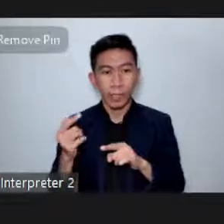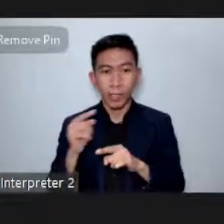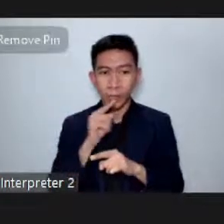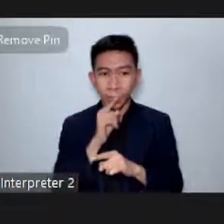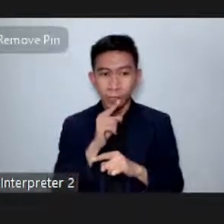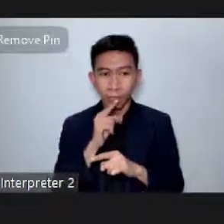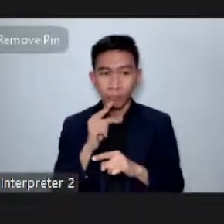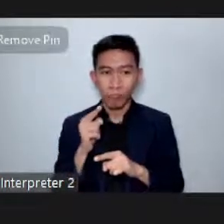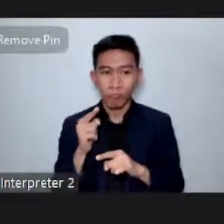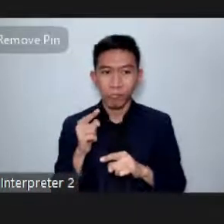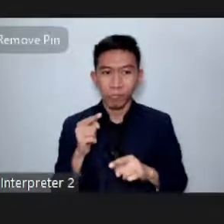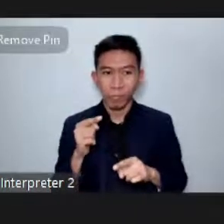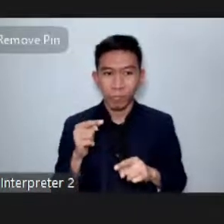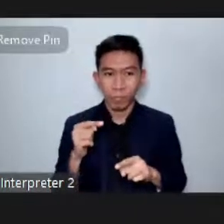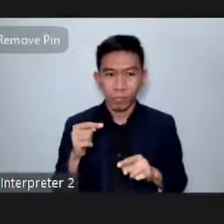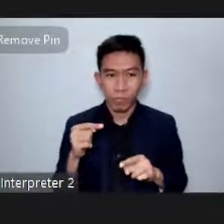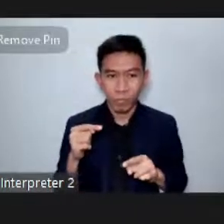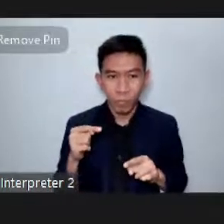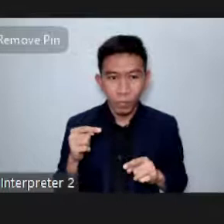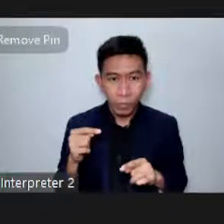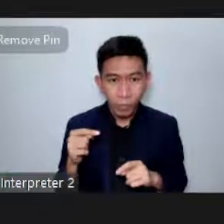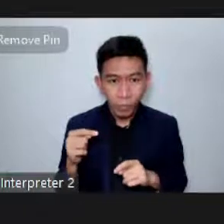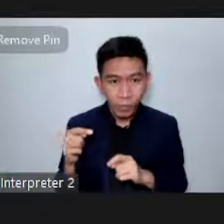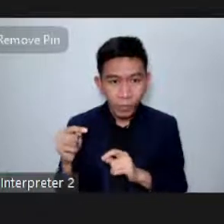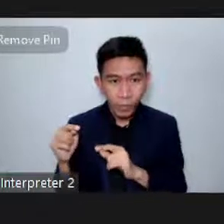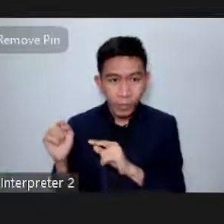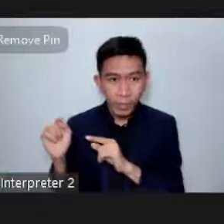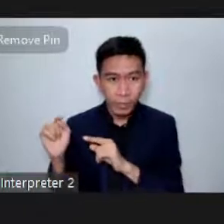sa ating gobyerno